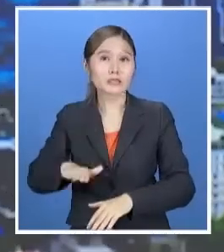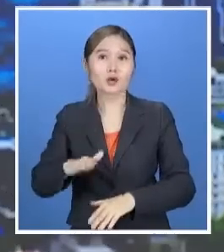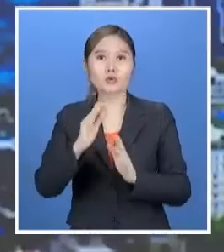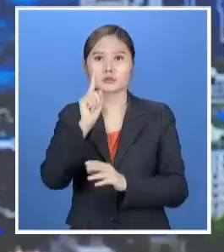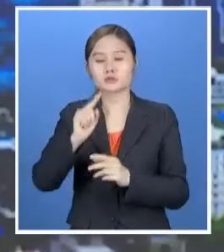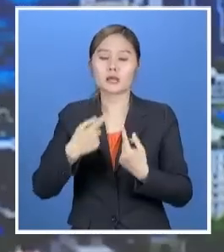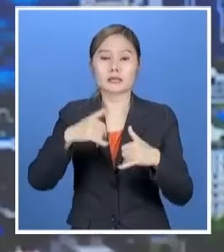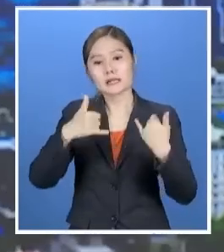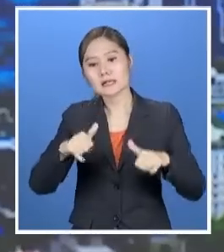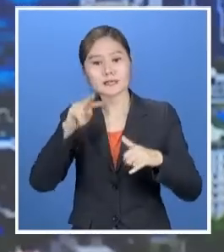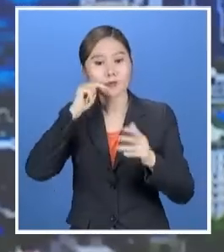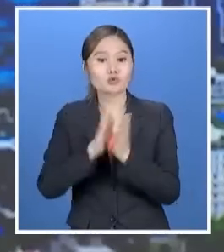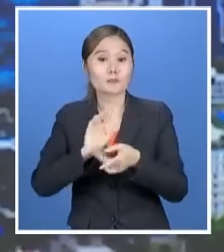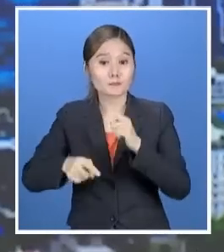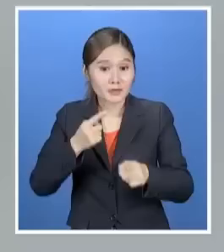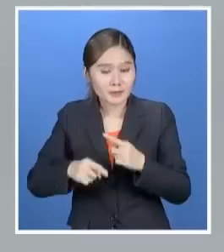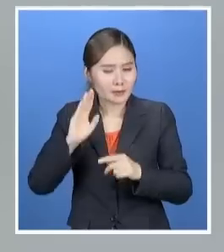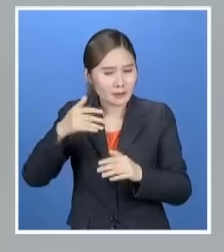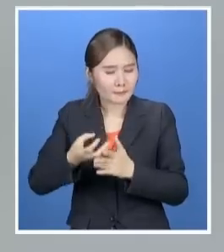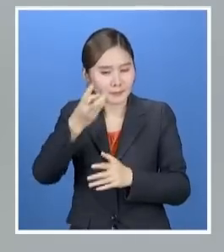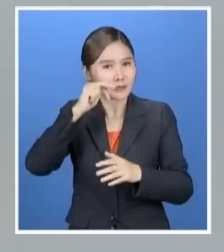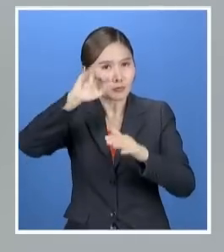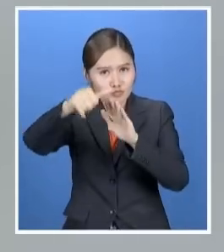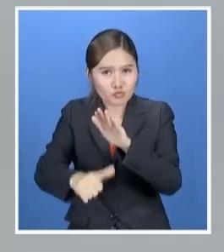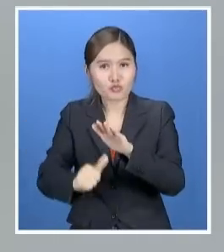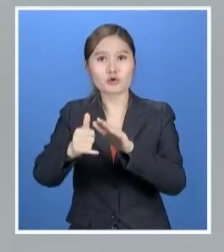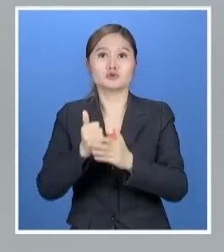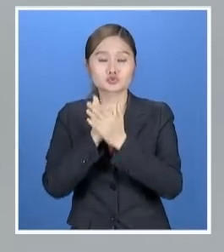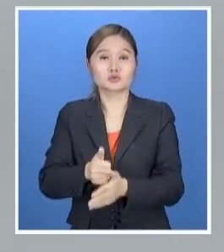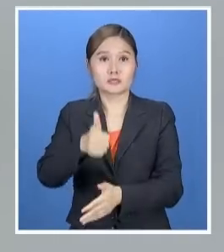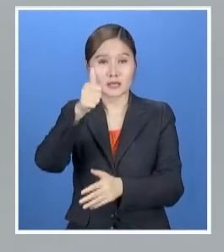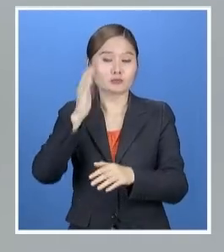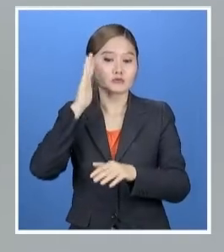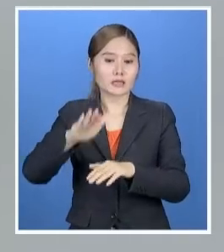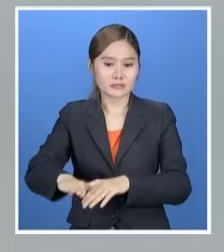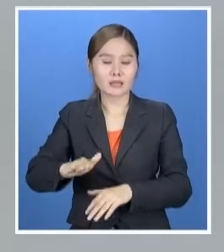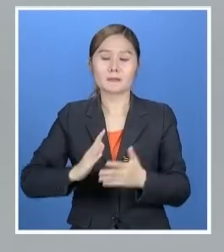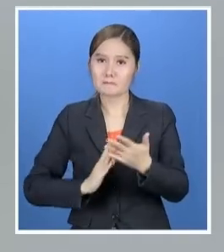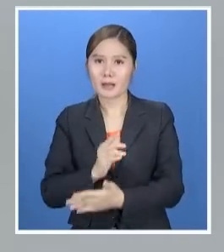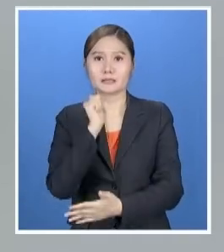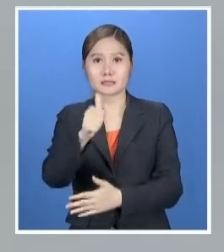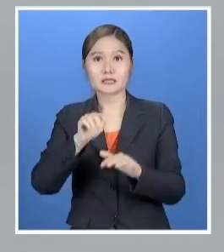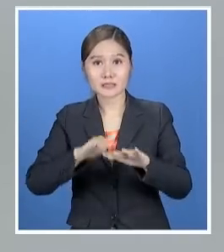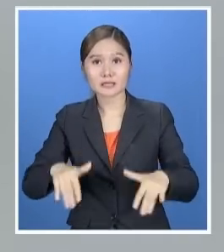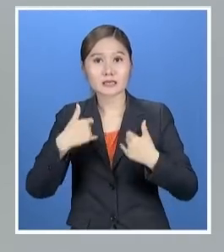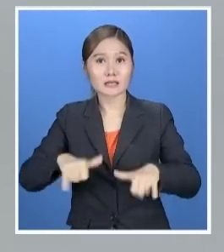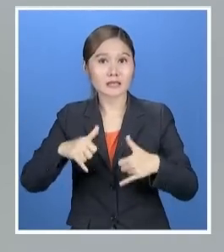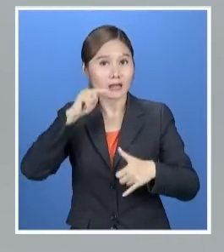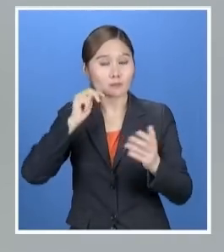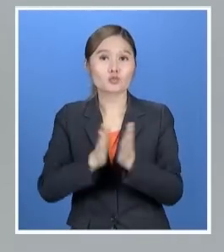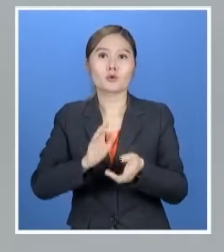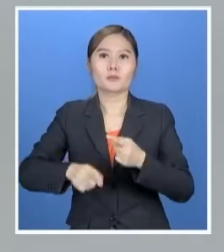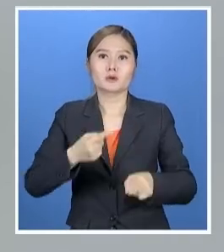งตอนแรกเล่นน้ำอยู่กับเพื่อนสักพักหนึ่งกำลังจะจมน้ำช่วยเหลือมาได้เด็กชายรายนี้รอดปลอดภัยแล้วเด็กที่เล่นน้ำกับเ